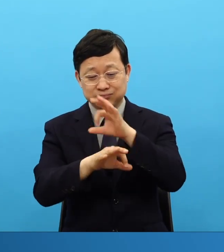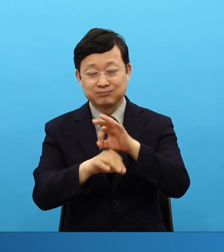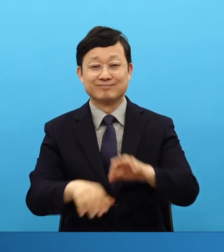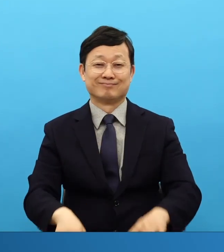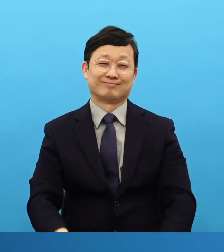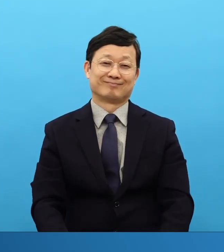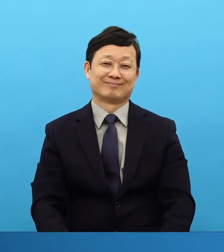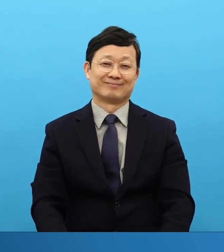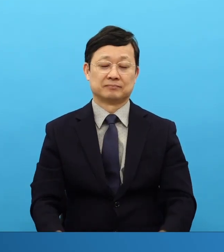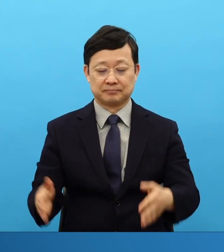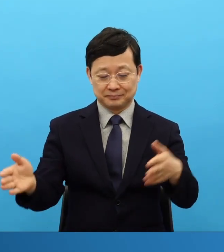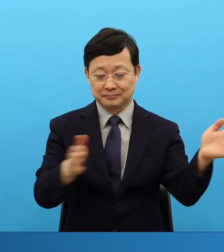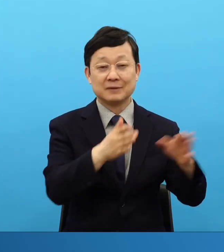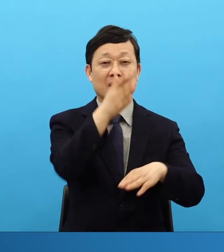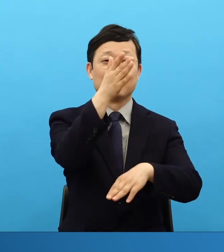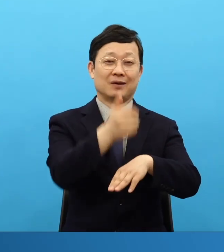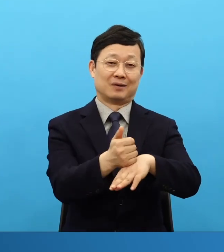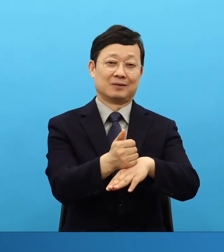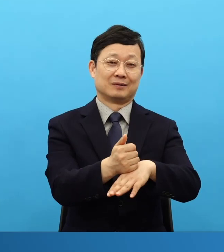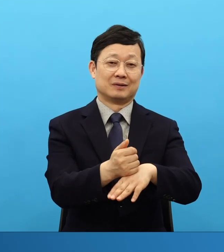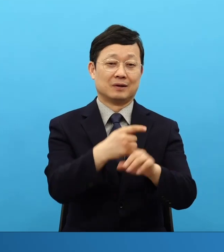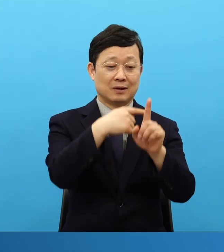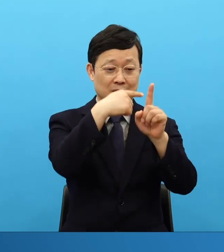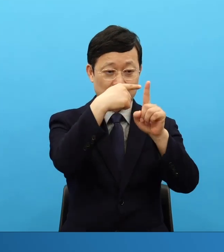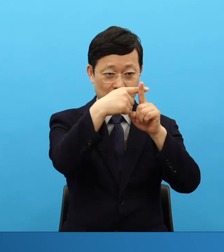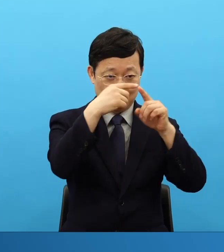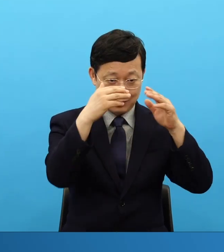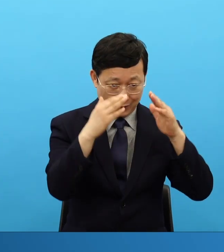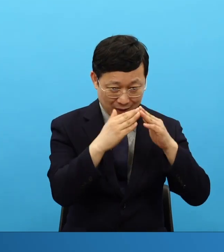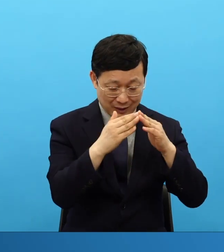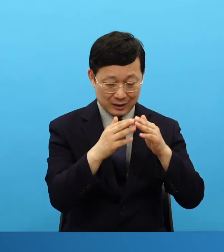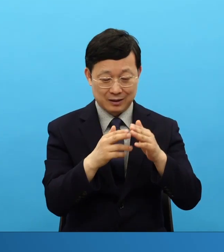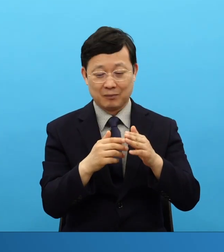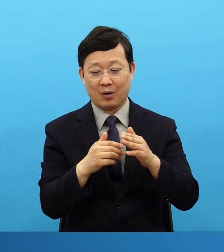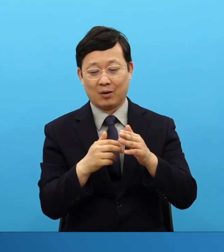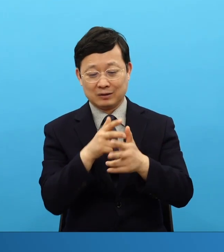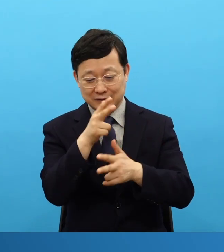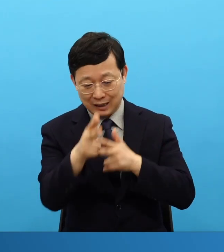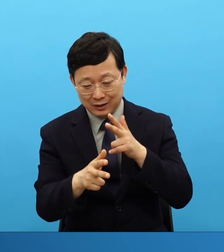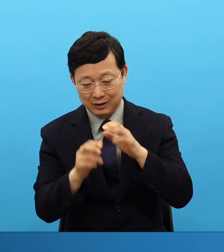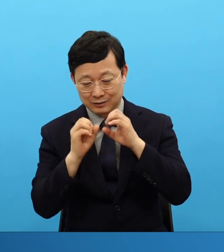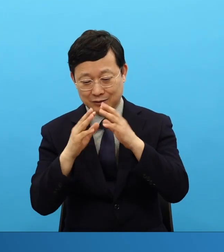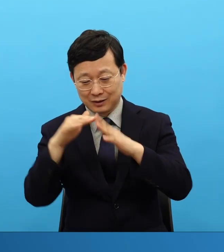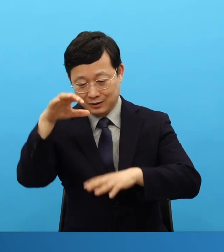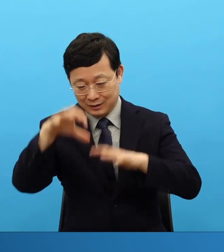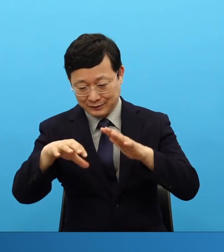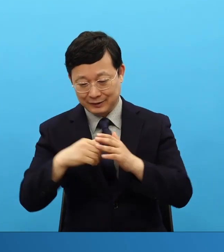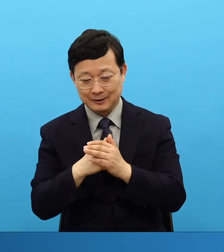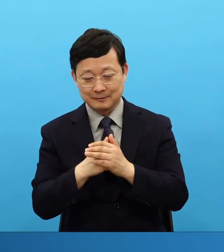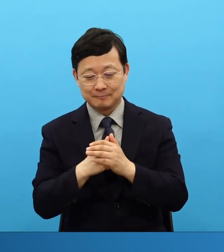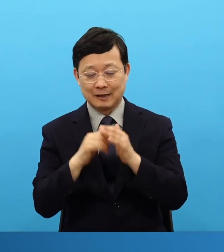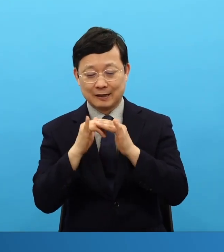결론입니다. Conclusion. 교회와 산업 전도 현장에 사람이 오도록